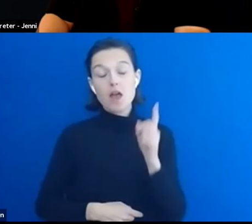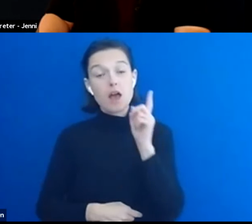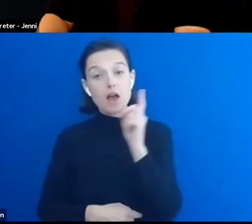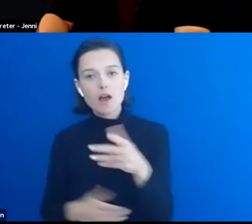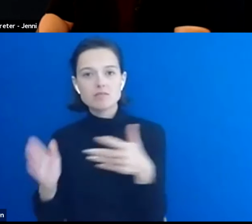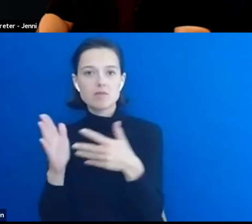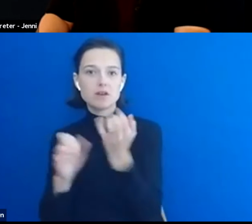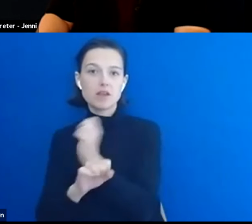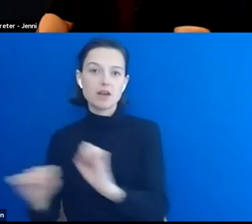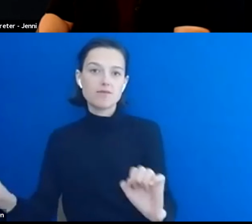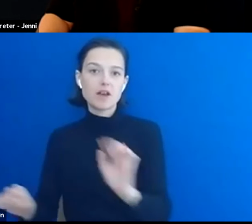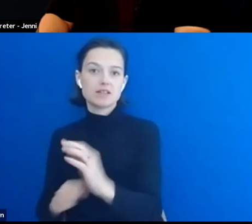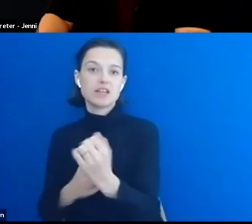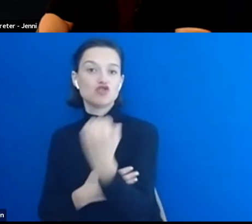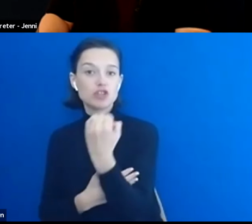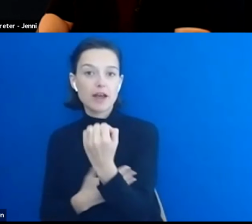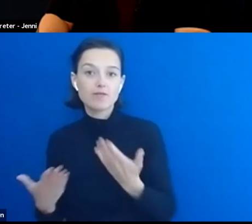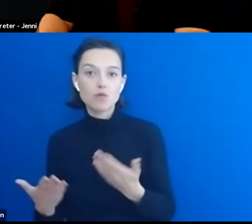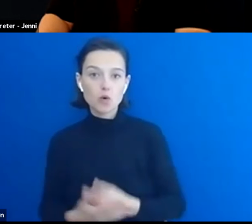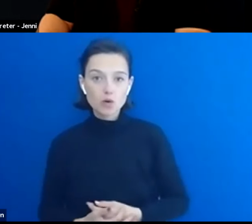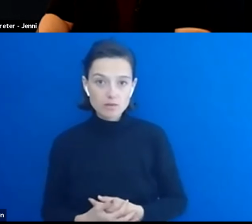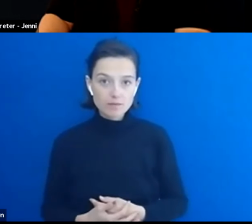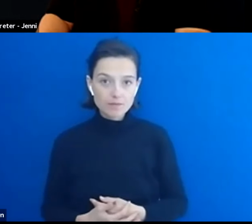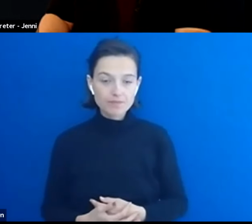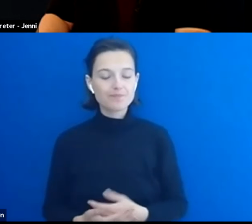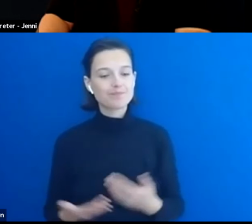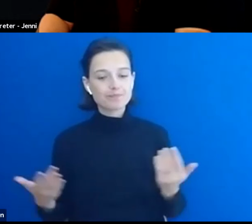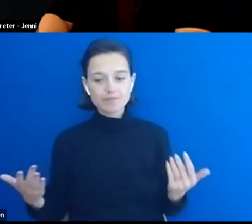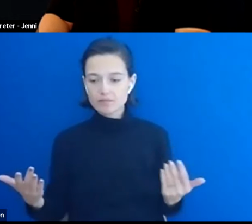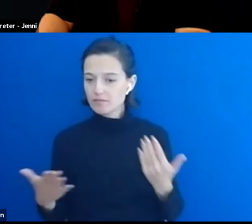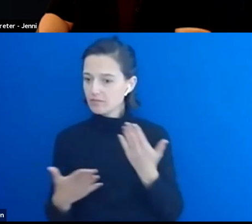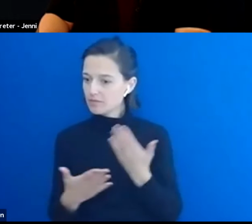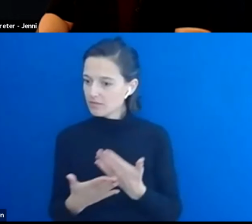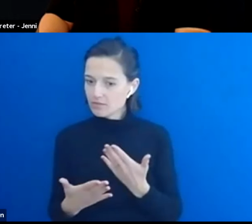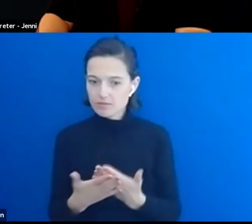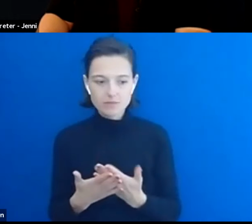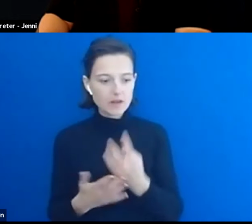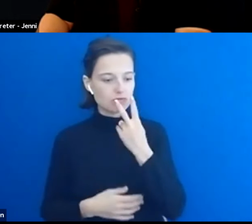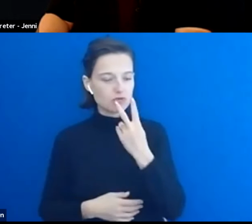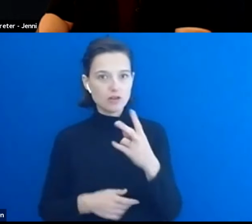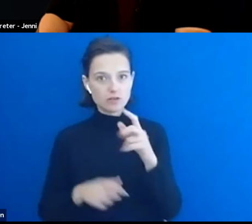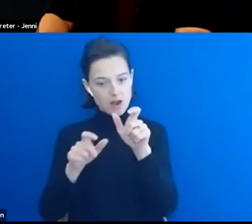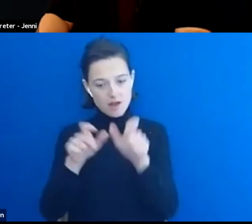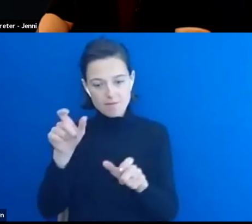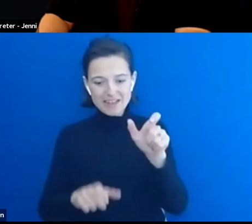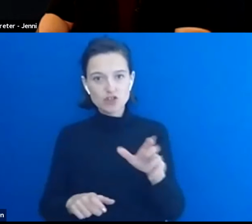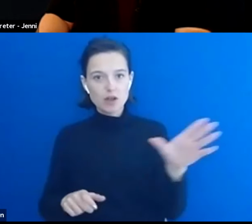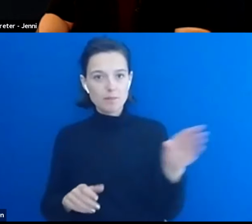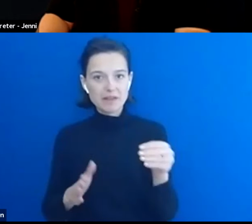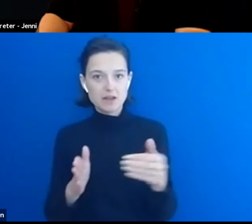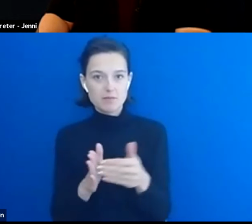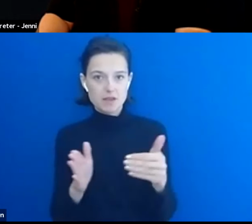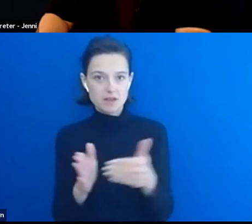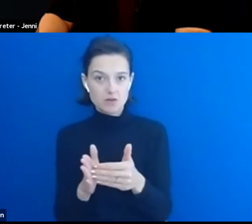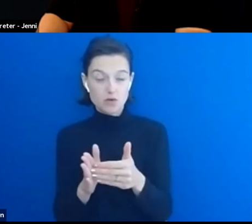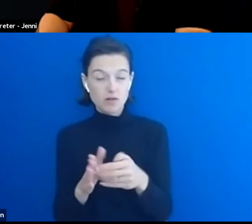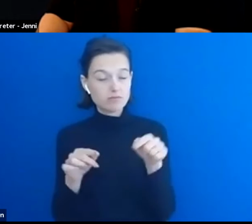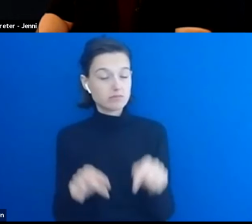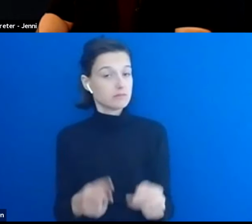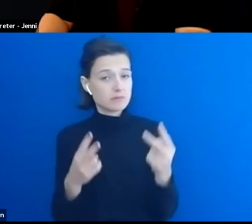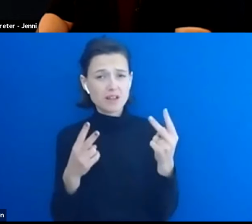Barrierefreiheit erkenne, ist wirklich die Tatsache, dass man schaut, dass man die Menschen mit Behinderungen als ganz relevanten Teil,